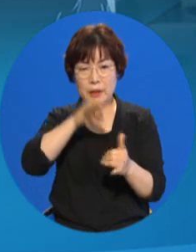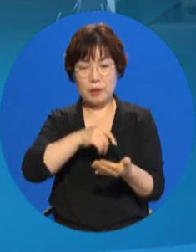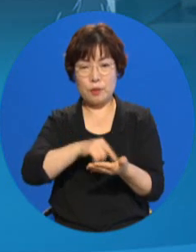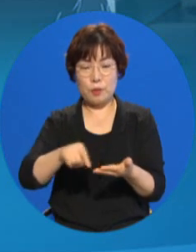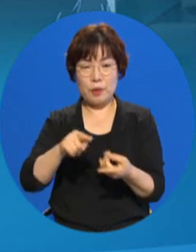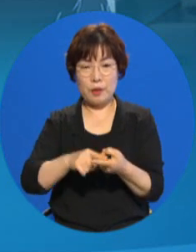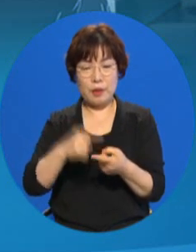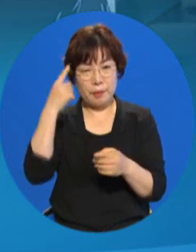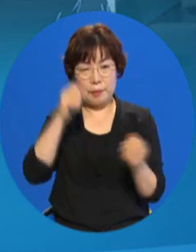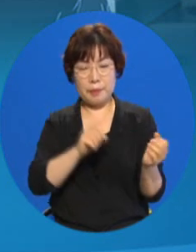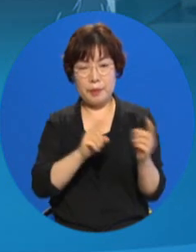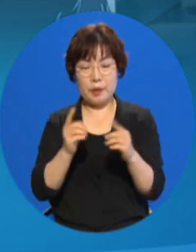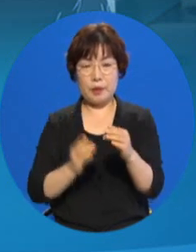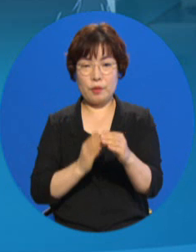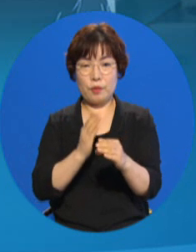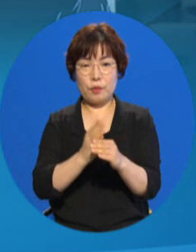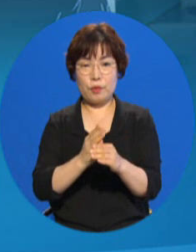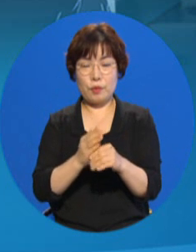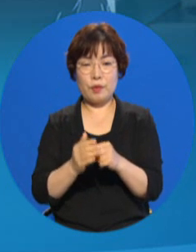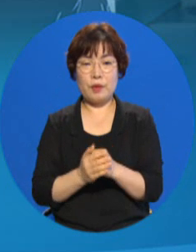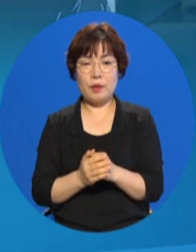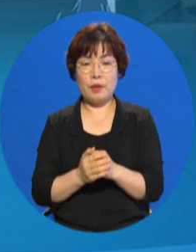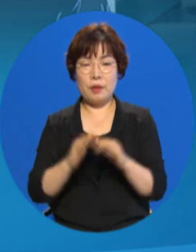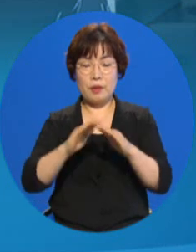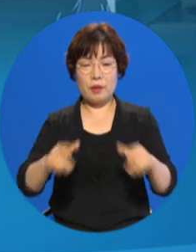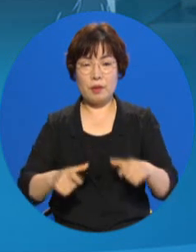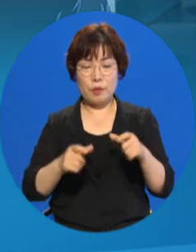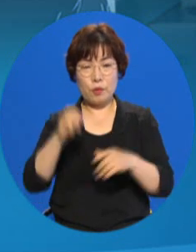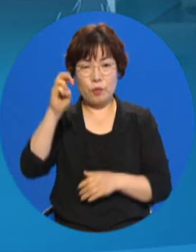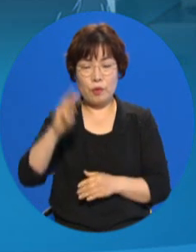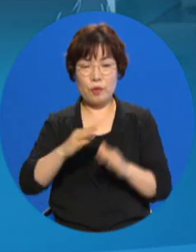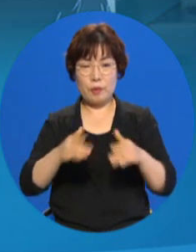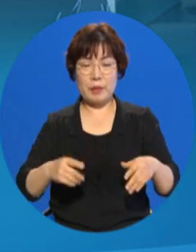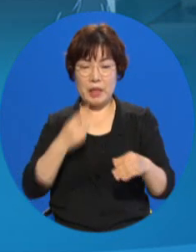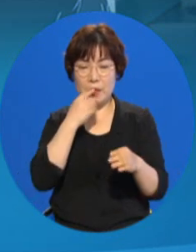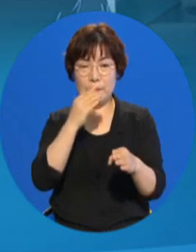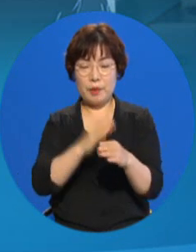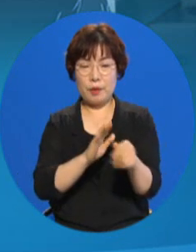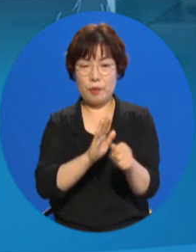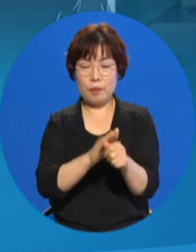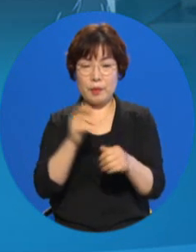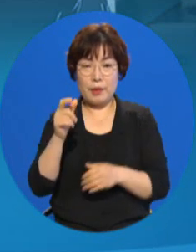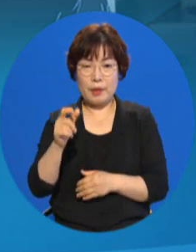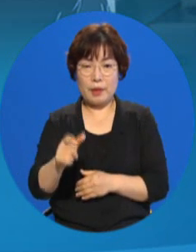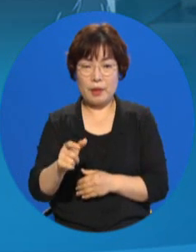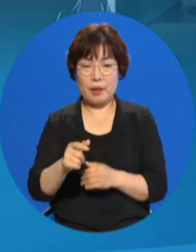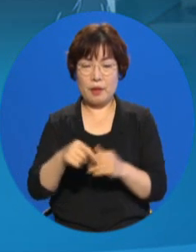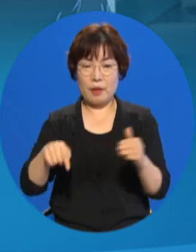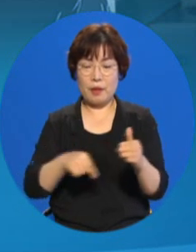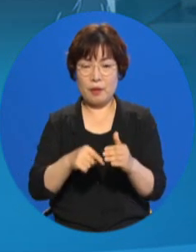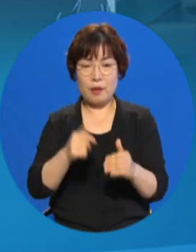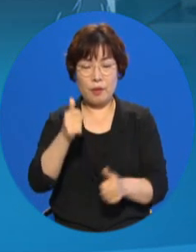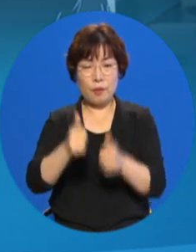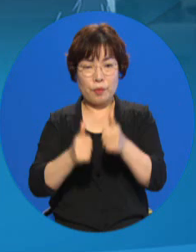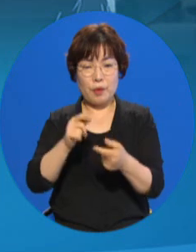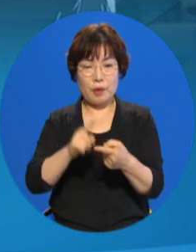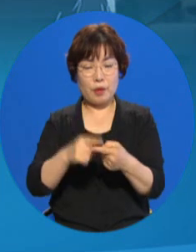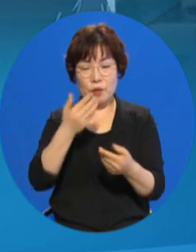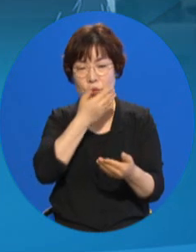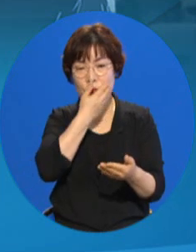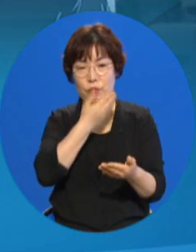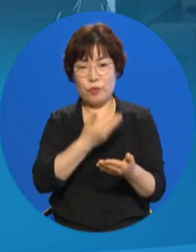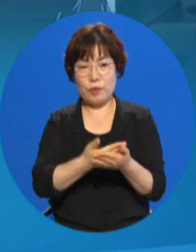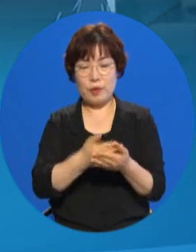있습니다. 민주당 지지 성향이 강한 전남 광주 지역에서 당내 경선이야말로 당선의 최대 관건이기